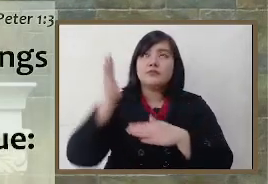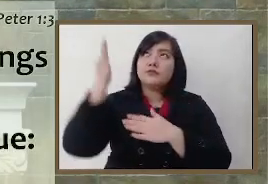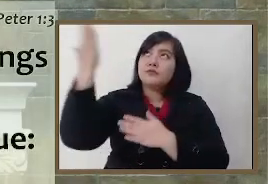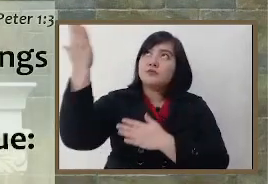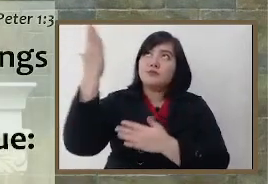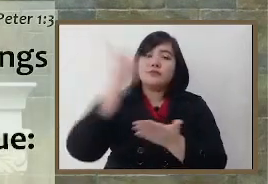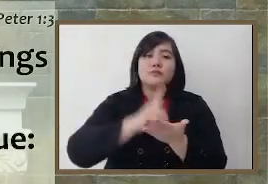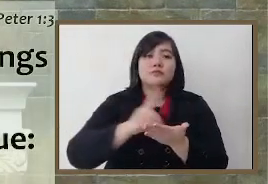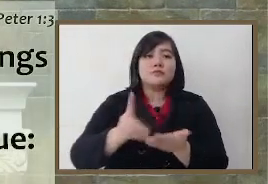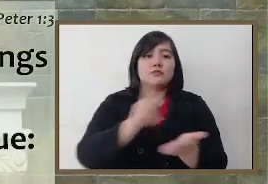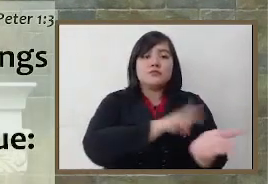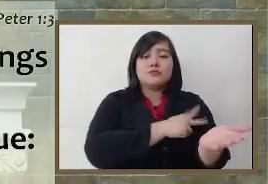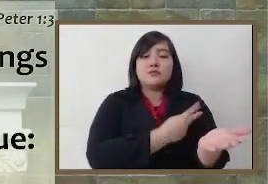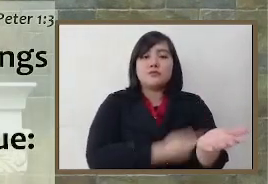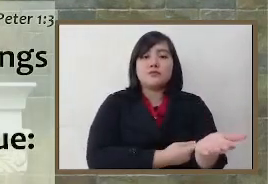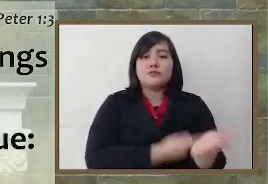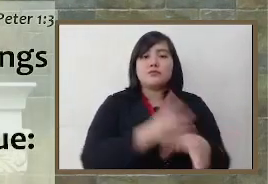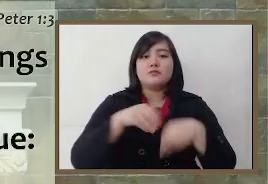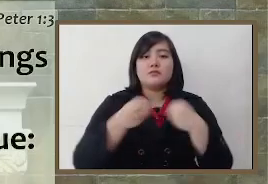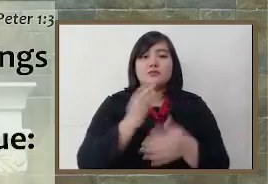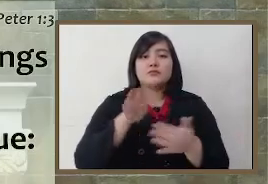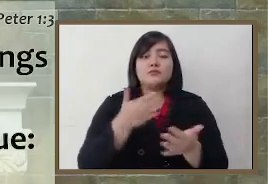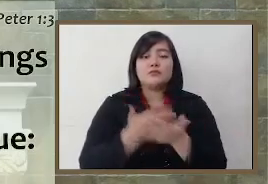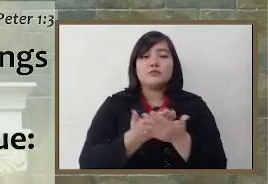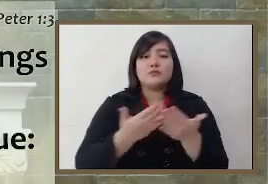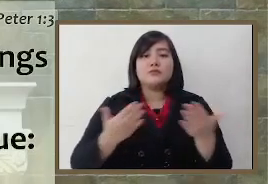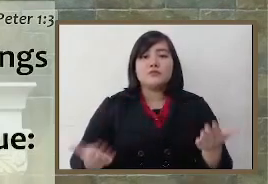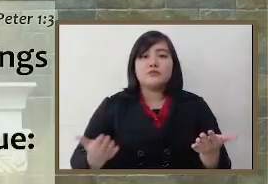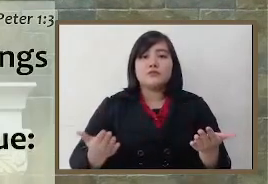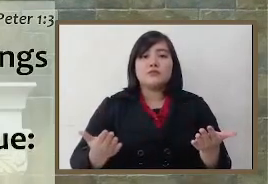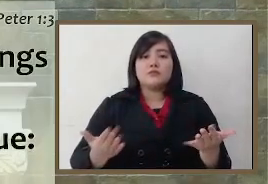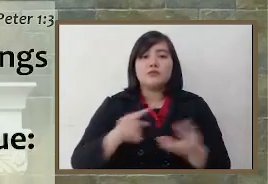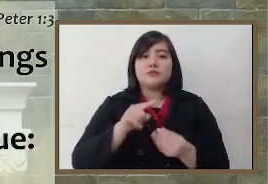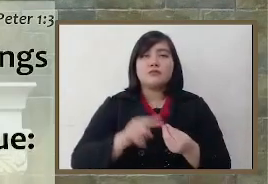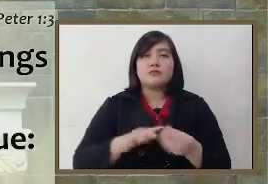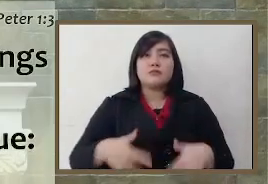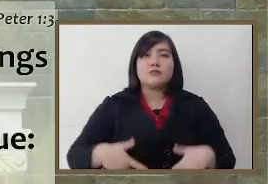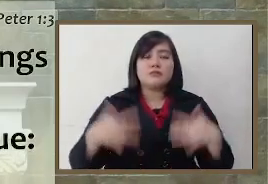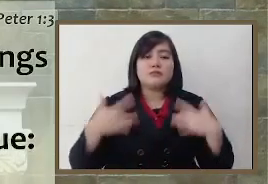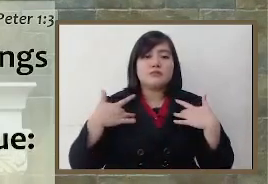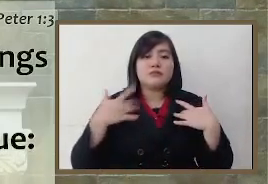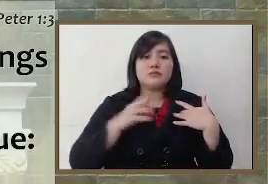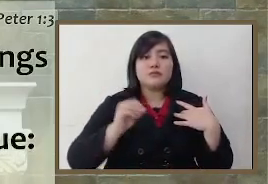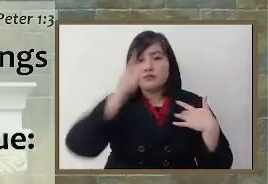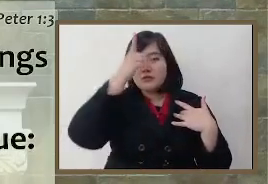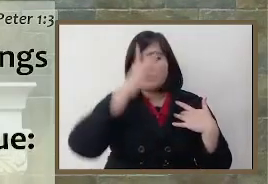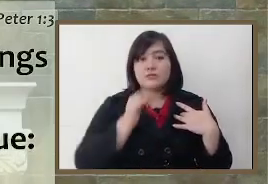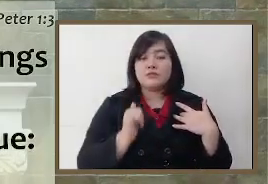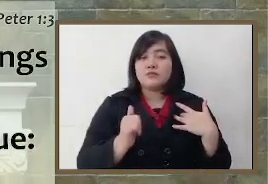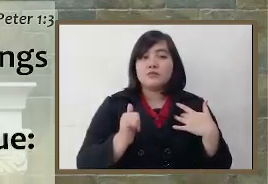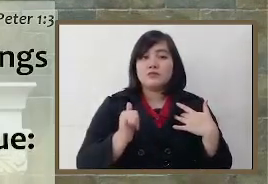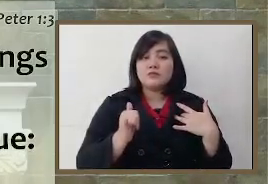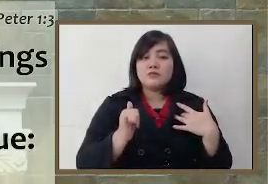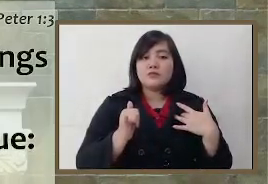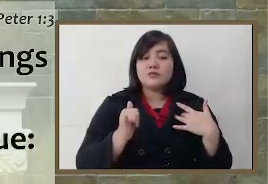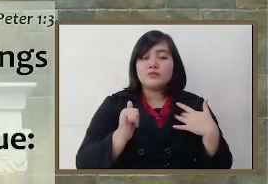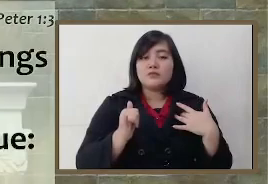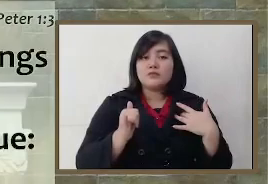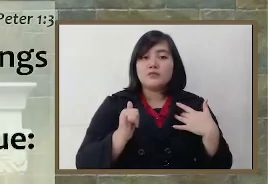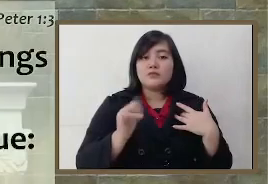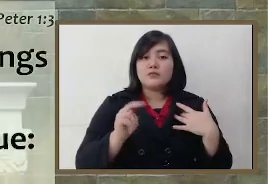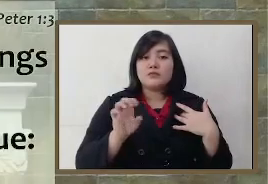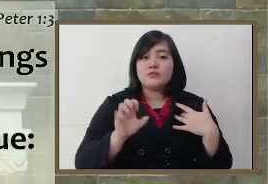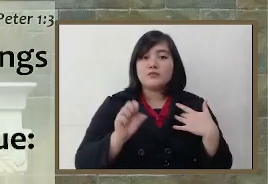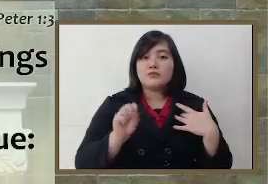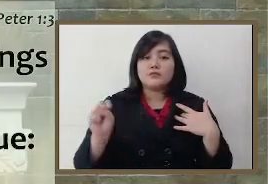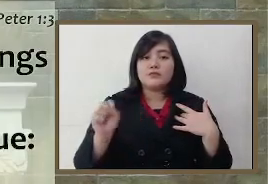given unto us all things that pertain unto life and godliness through the knowledge